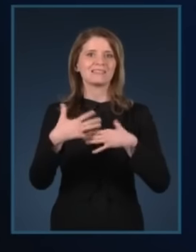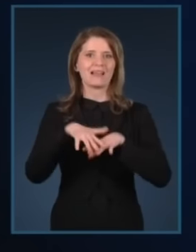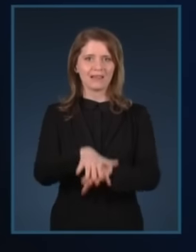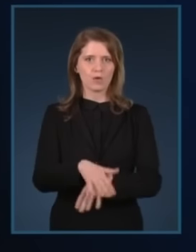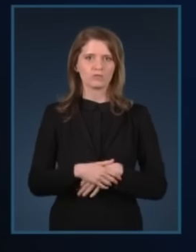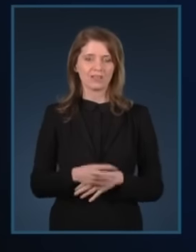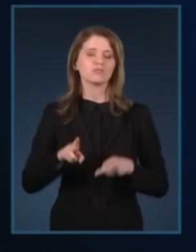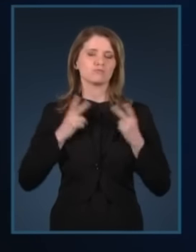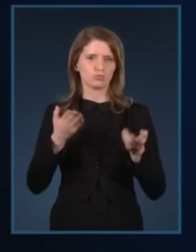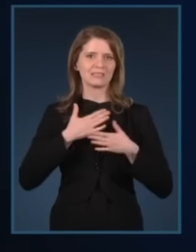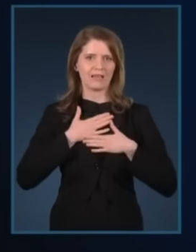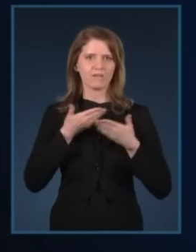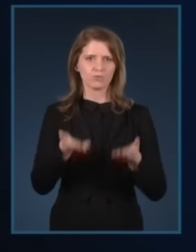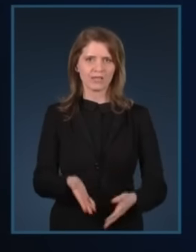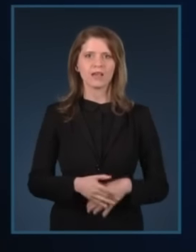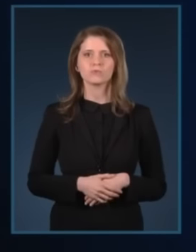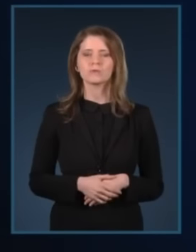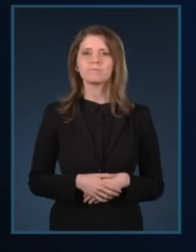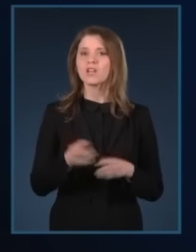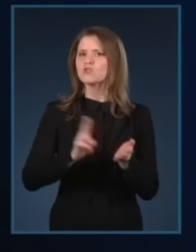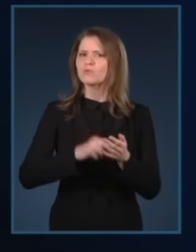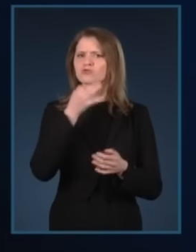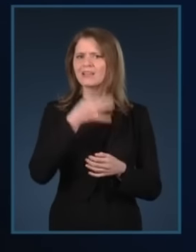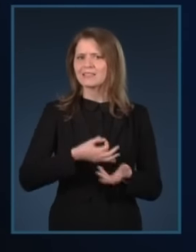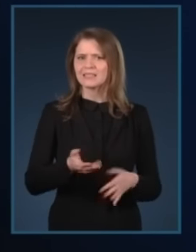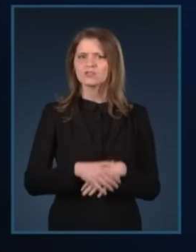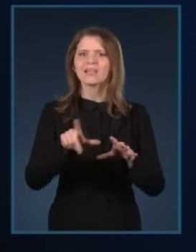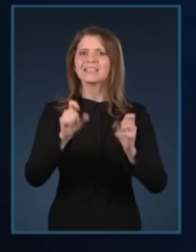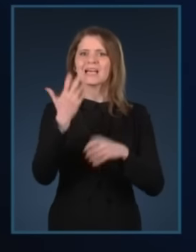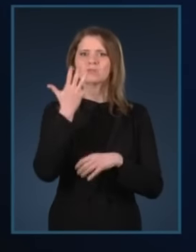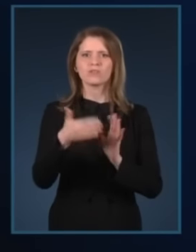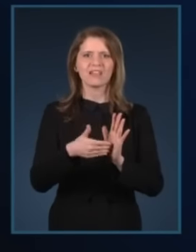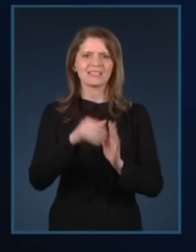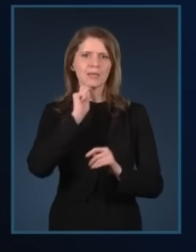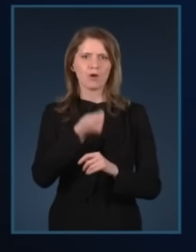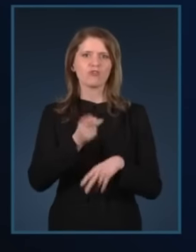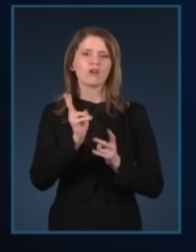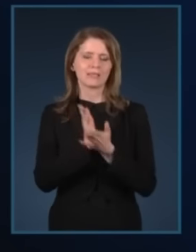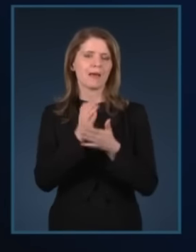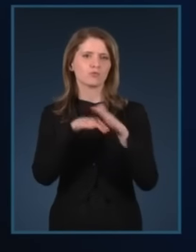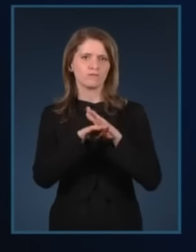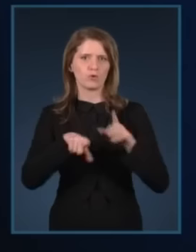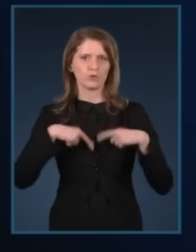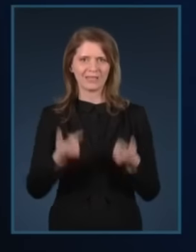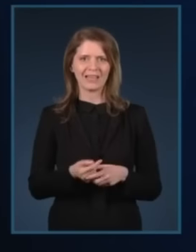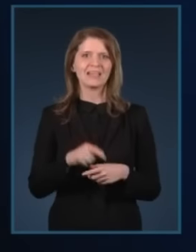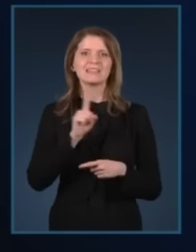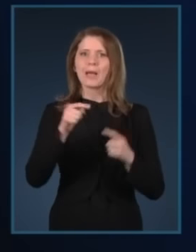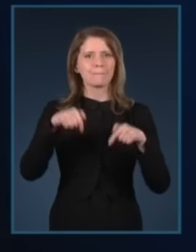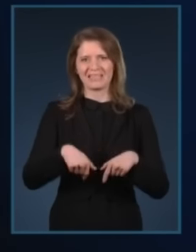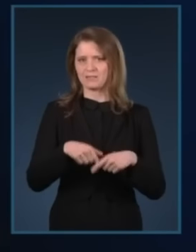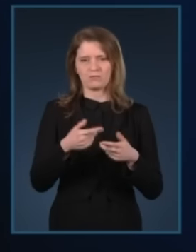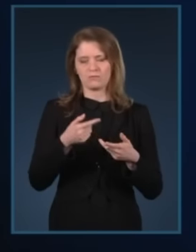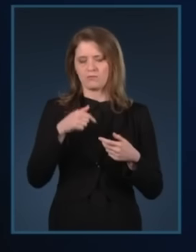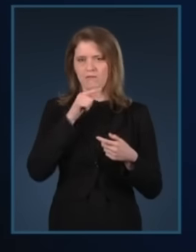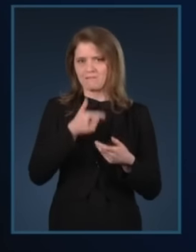rájuk. Jogos a kérdés, hogy 770 ezer magyar, aki már külföldön él, ők nem itt fognak szülni gyerekeket,